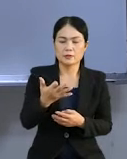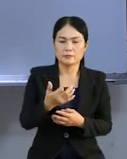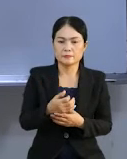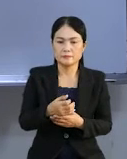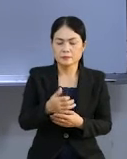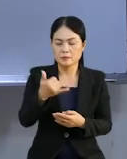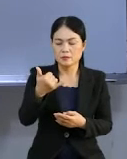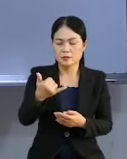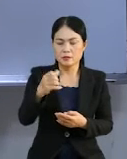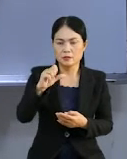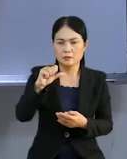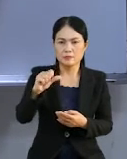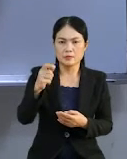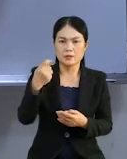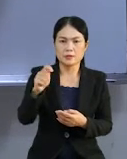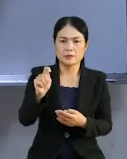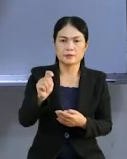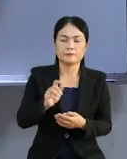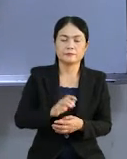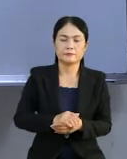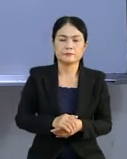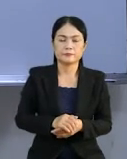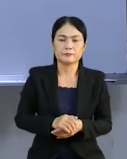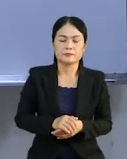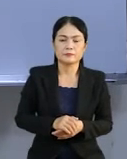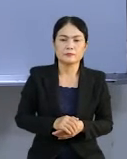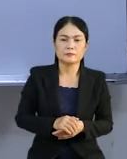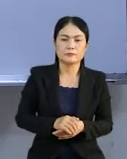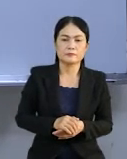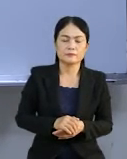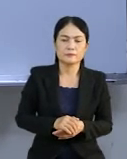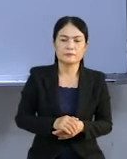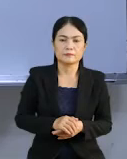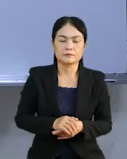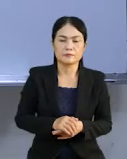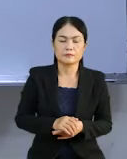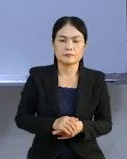bón làm môi rối riêng chà